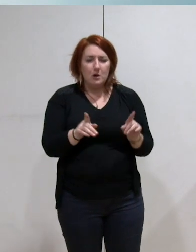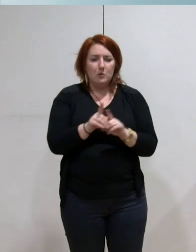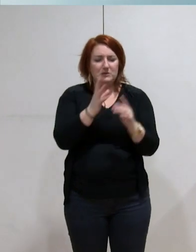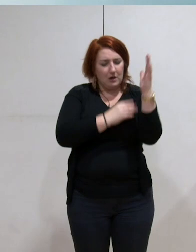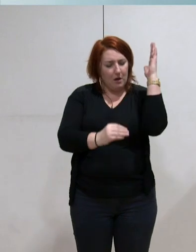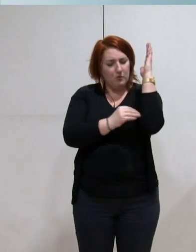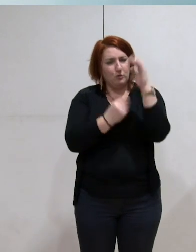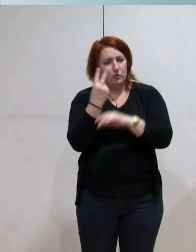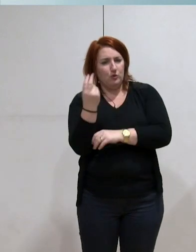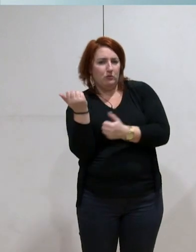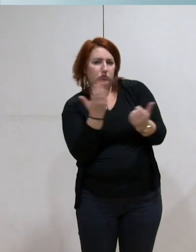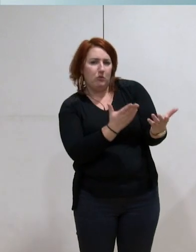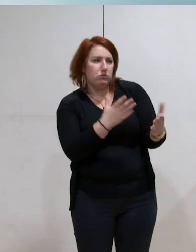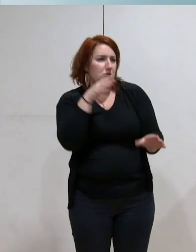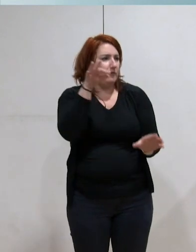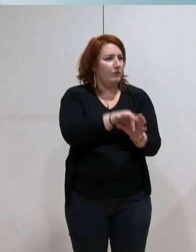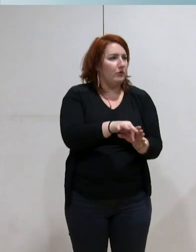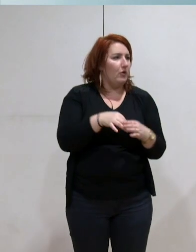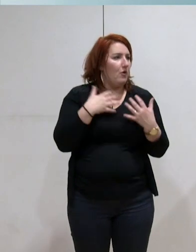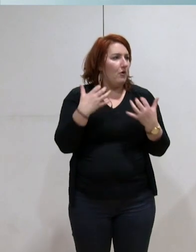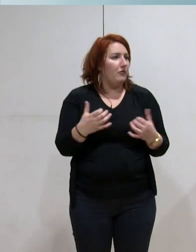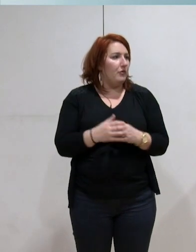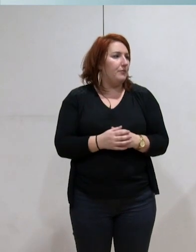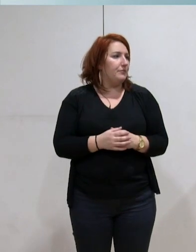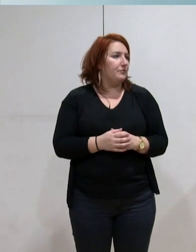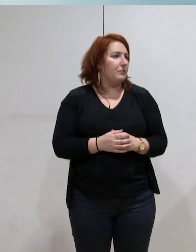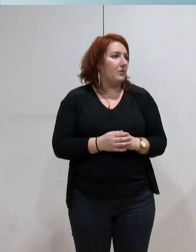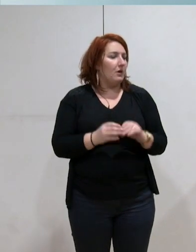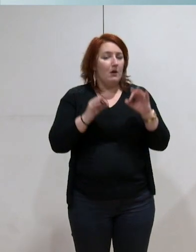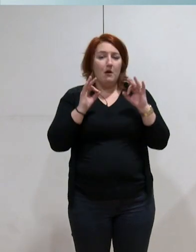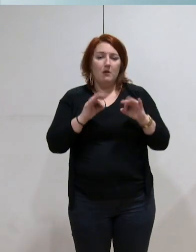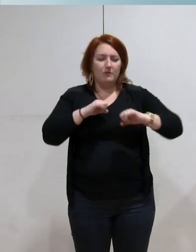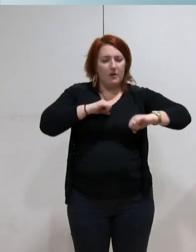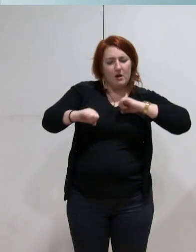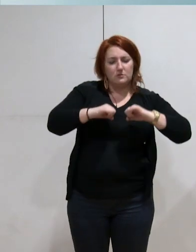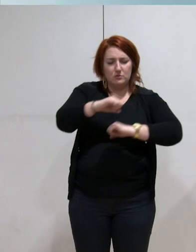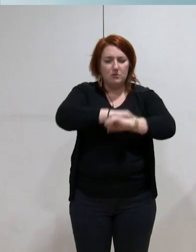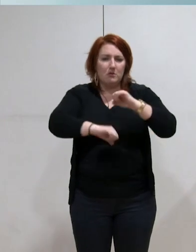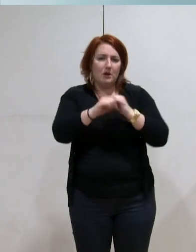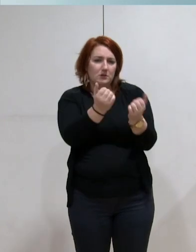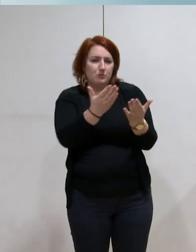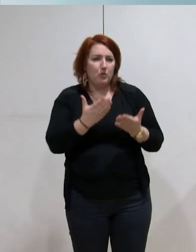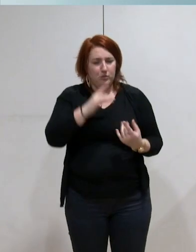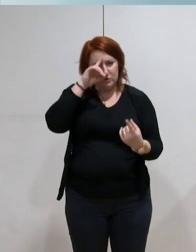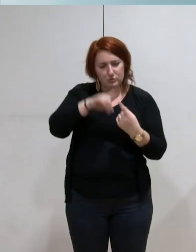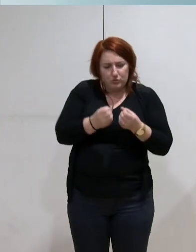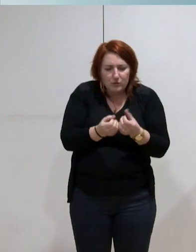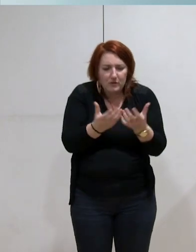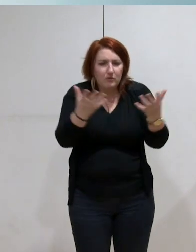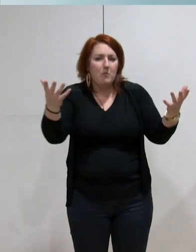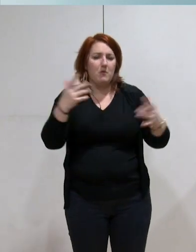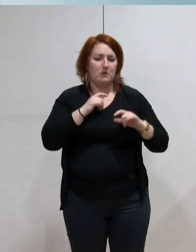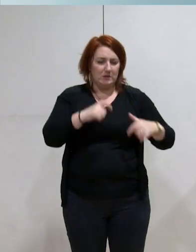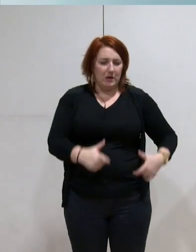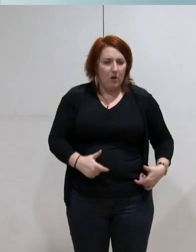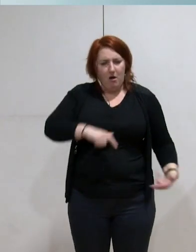à à soumettre au vote donc en effet vous nous proposez des actions à mettre en place dans le cadre du développement et de la refondte de la politique des écoles